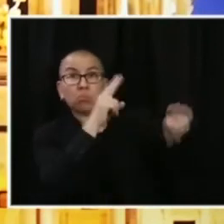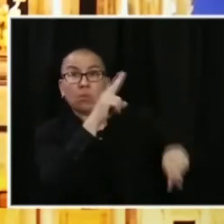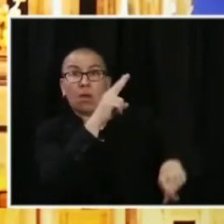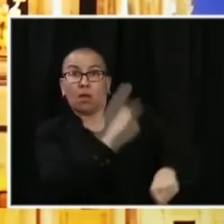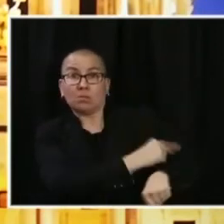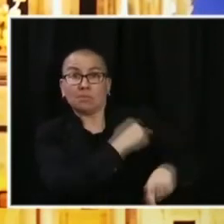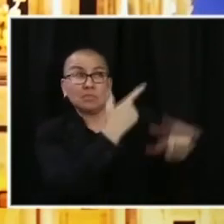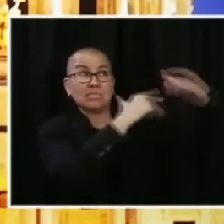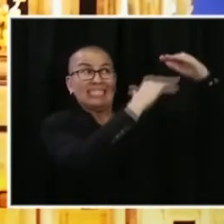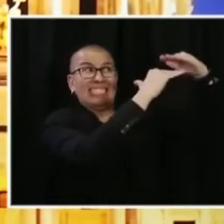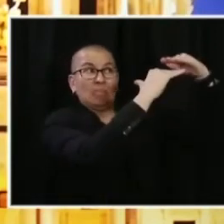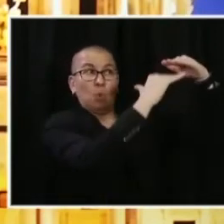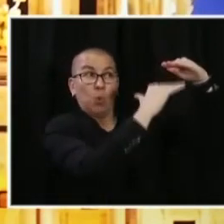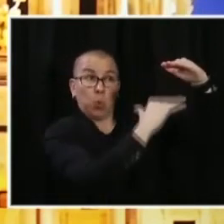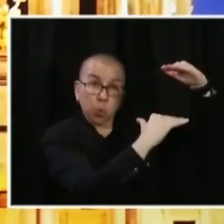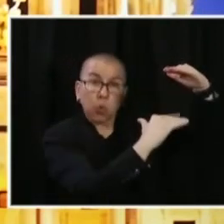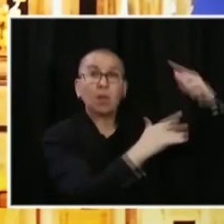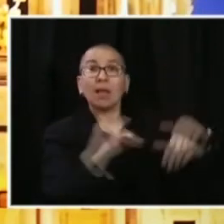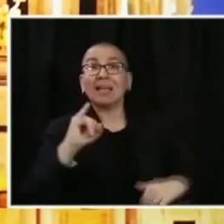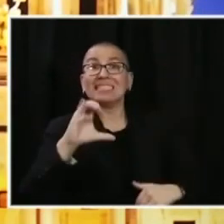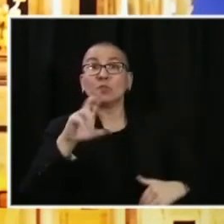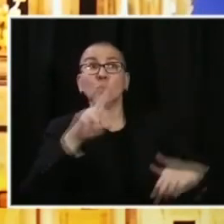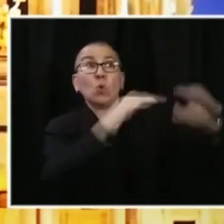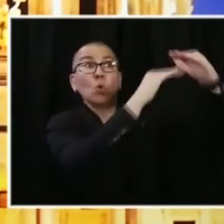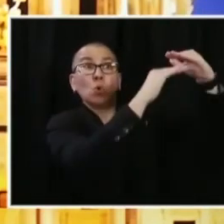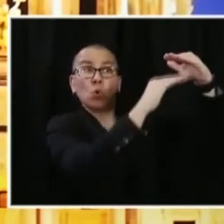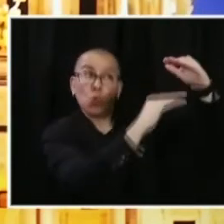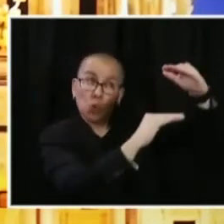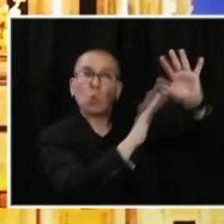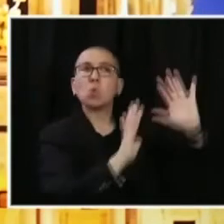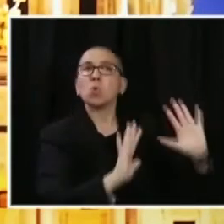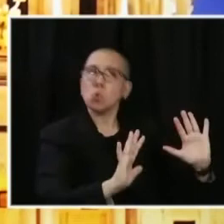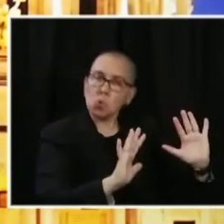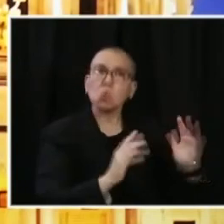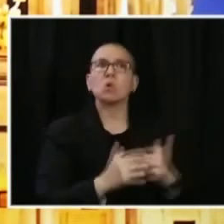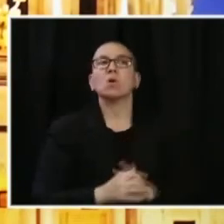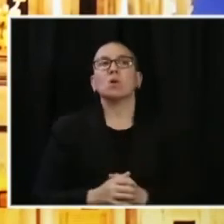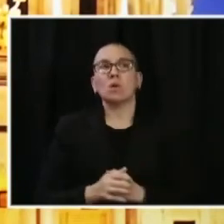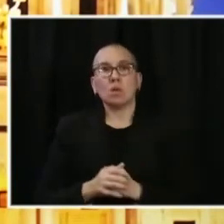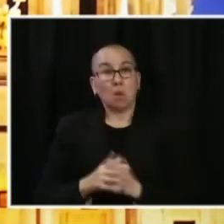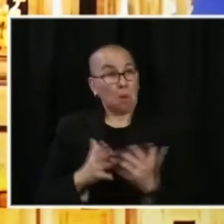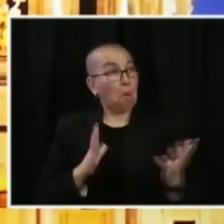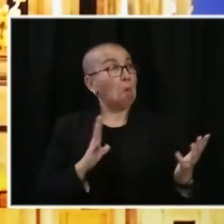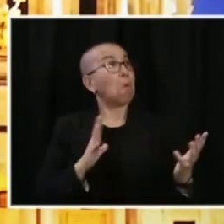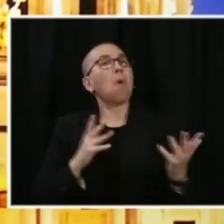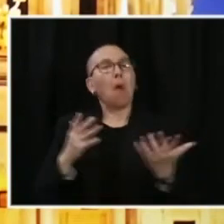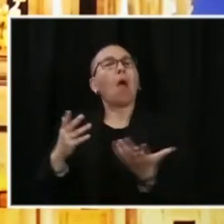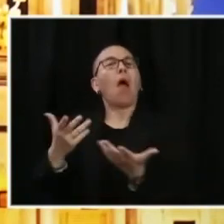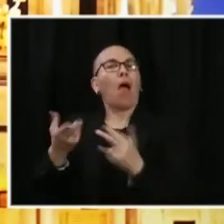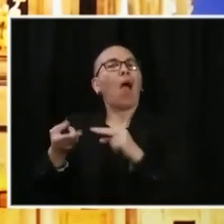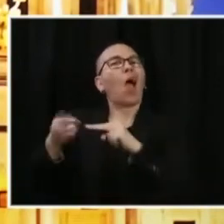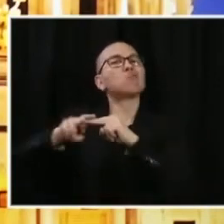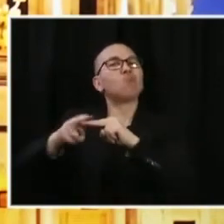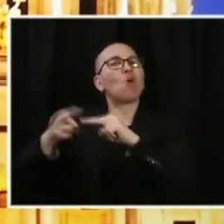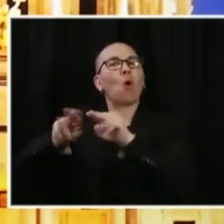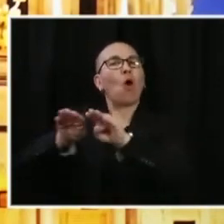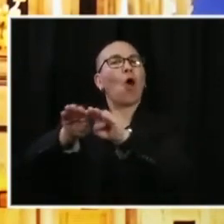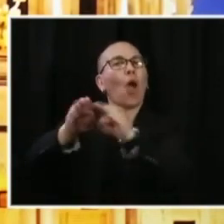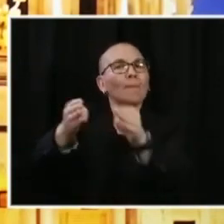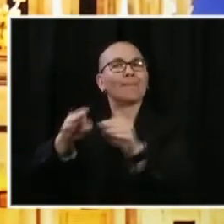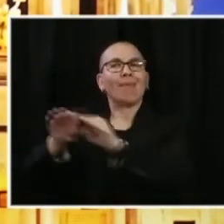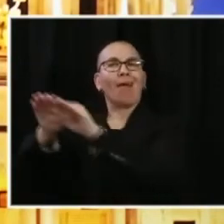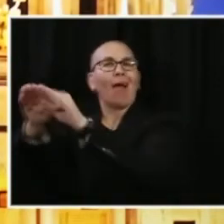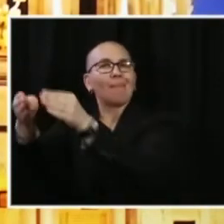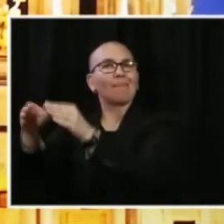cái cho nên tôi mò tổ tàu chả không mò giờ tôi không nói nên giờ tôi xé nó để biết mạng mình mất không được đi cả lọ thôi tôi